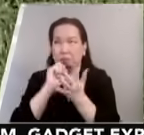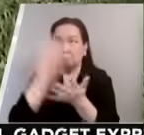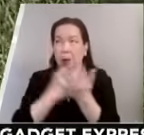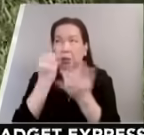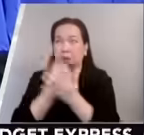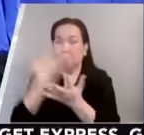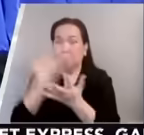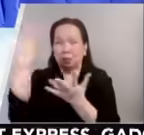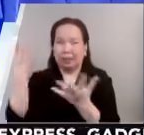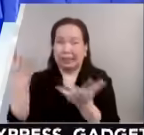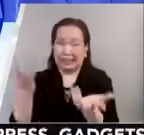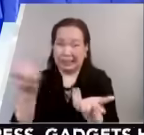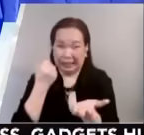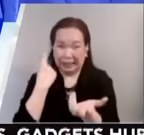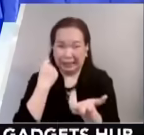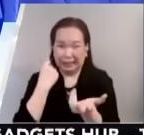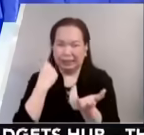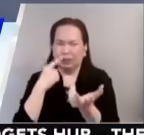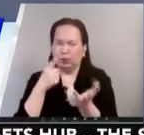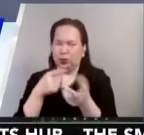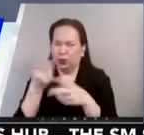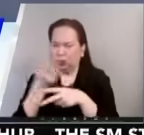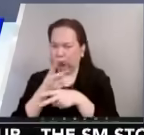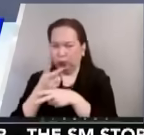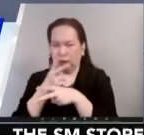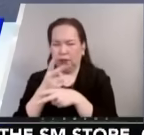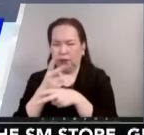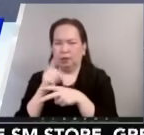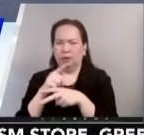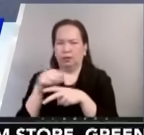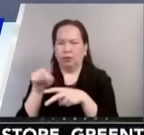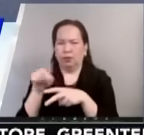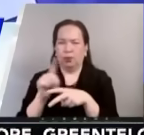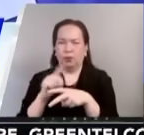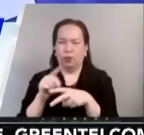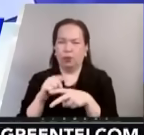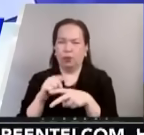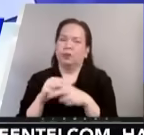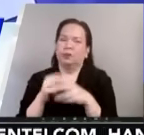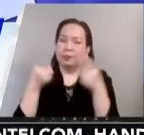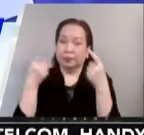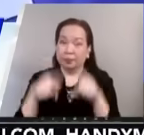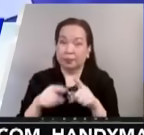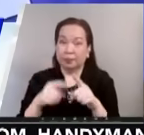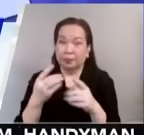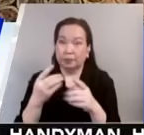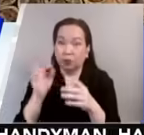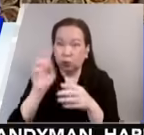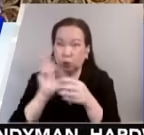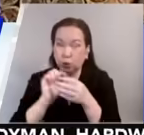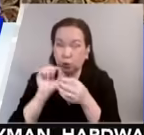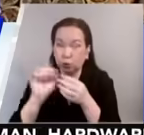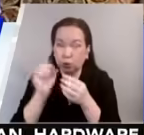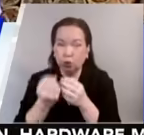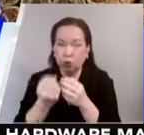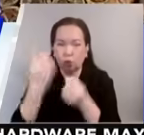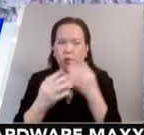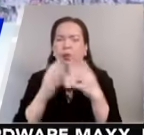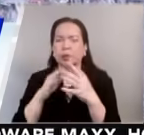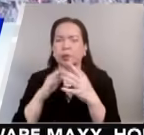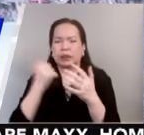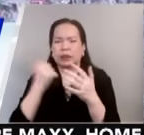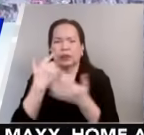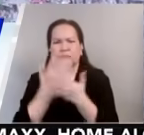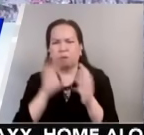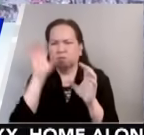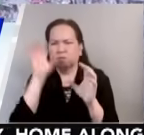Bukod sa pagpapaalala sa publiko na mag-ingat at umiwas sa mga paputok patuloy rin ang pagtugis ng mga pulis sa mga nagbebenta ng iligal na paputok